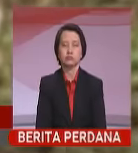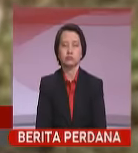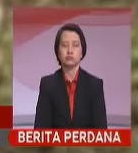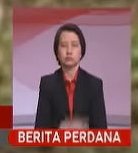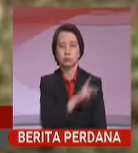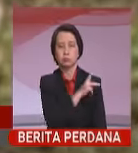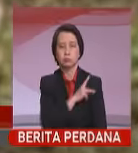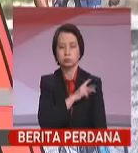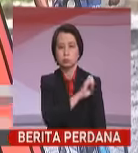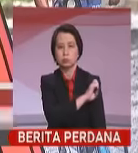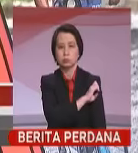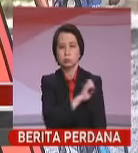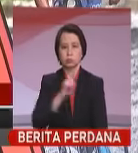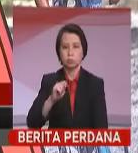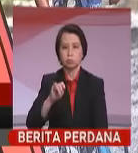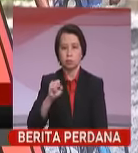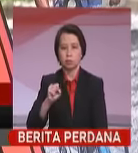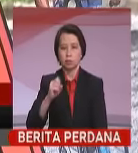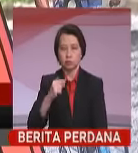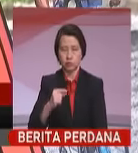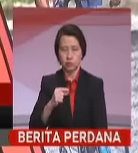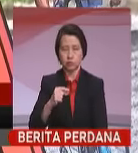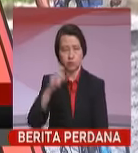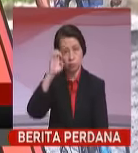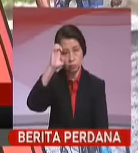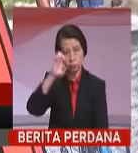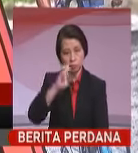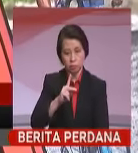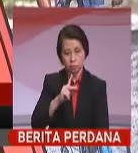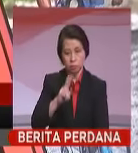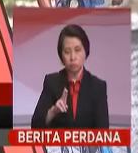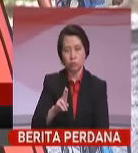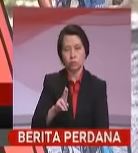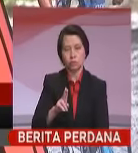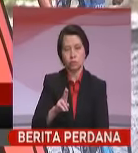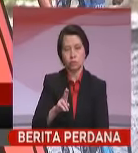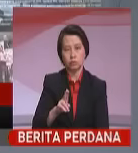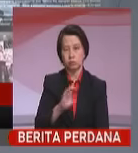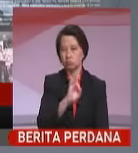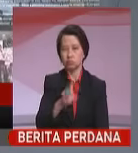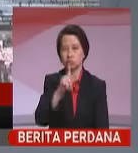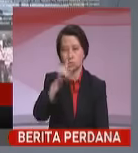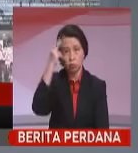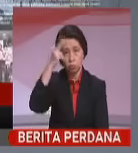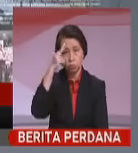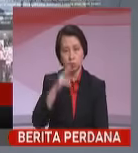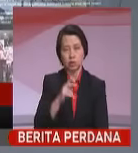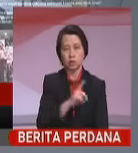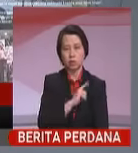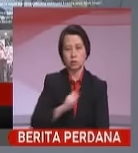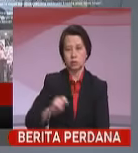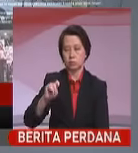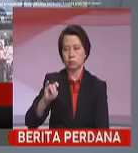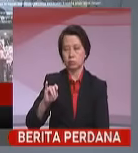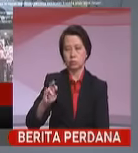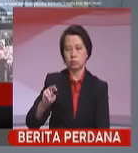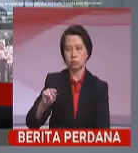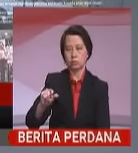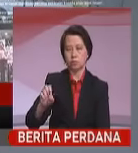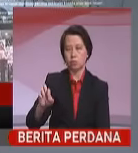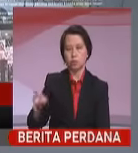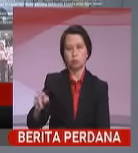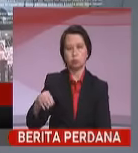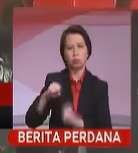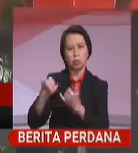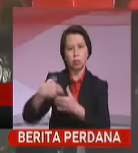Menurut Ketua Pegawai Eksekutif TSG Cikgu Muhammad Izmuddin Cikgu Mahmud, salah satu sebab Terengganu Incorporated Sdn Bhd menarik